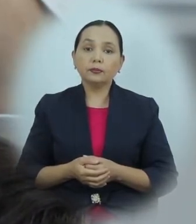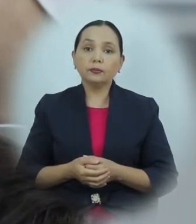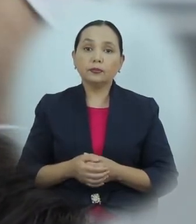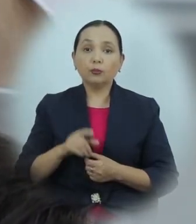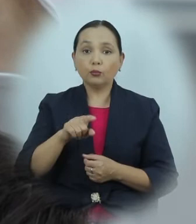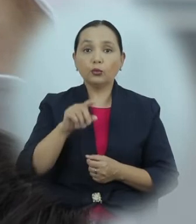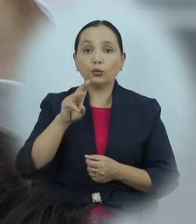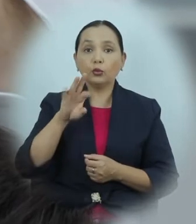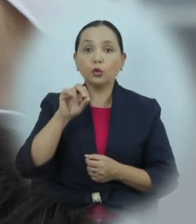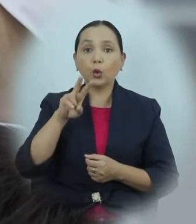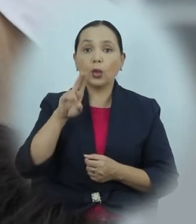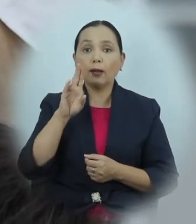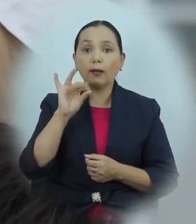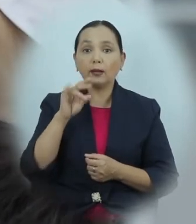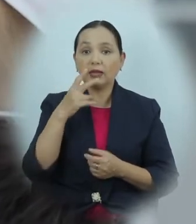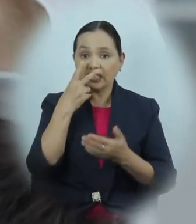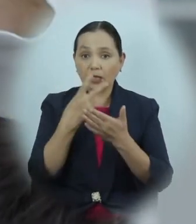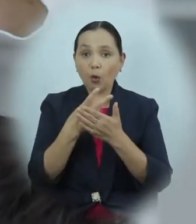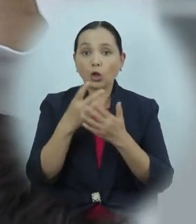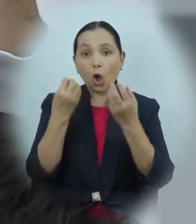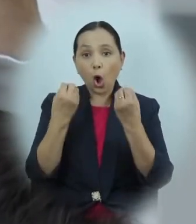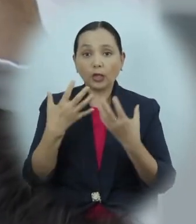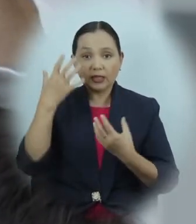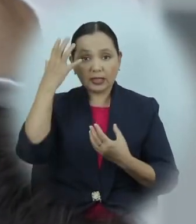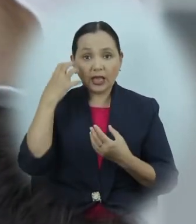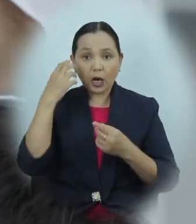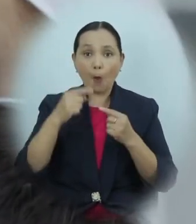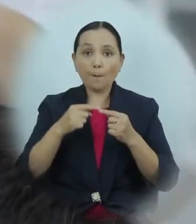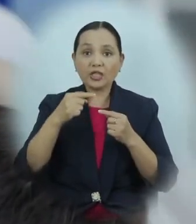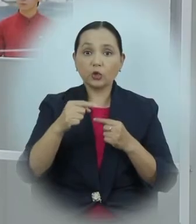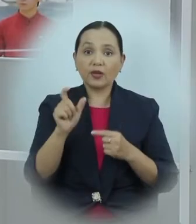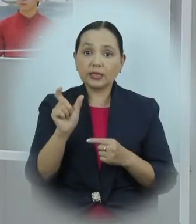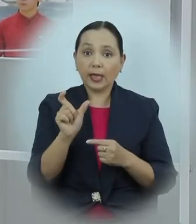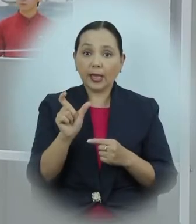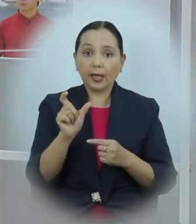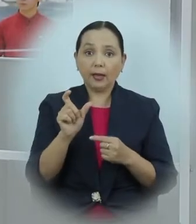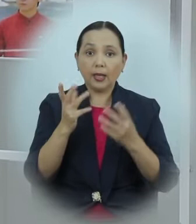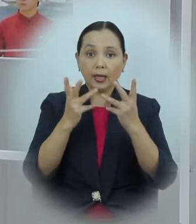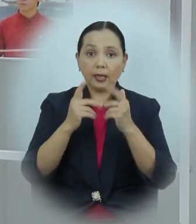bu to'lqinsimon, bu oddiy taroq hisoblaymiz, bu masofasi kenglik taroq.